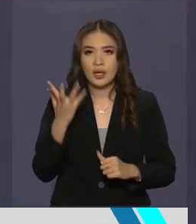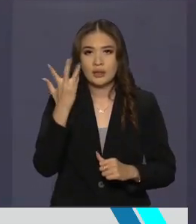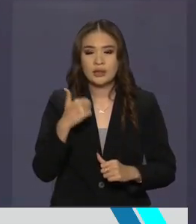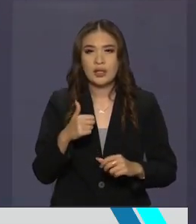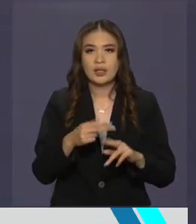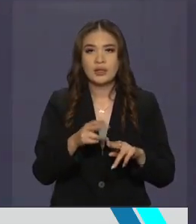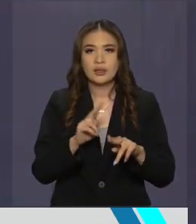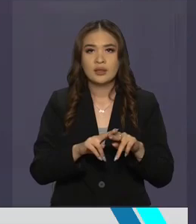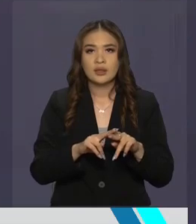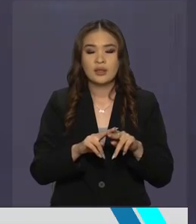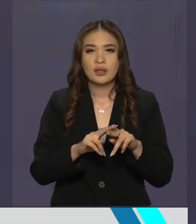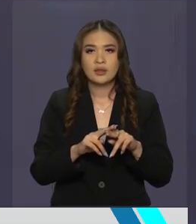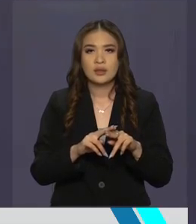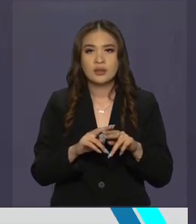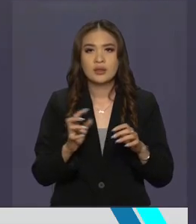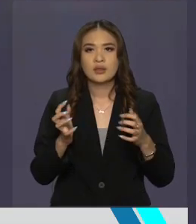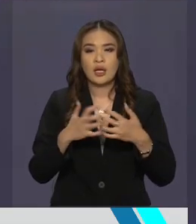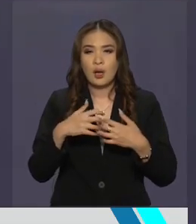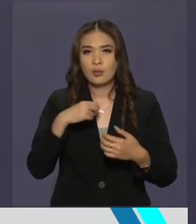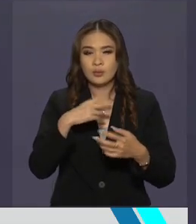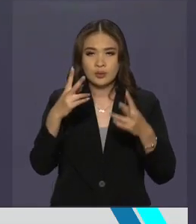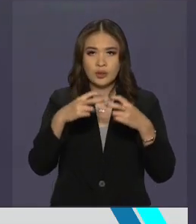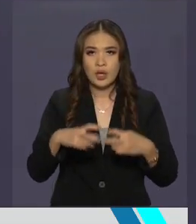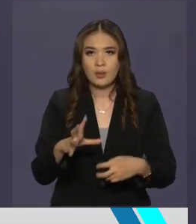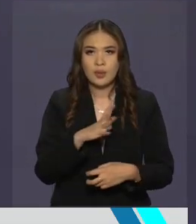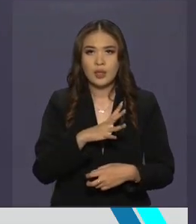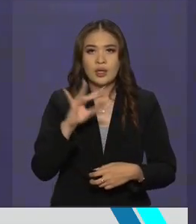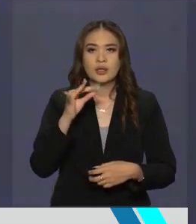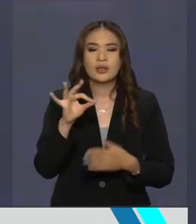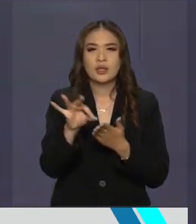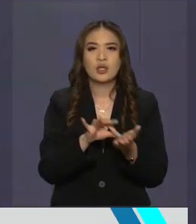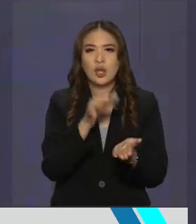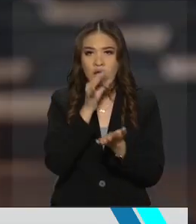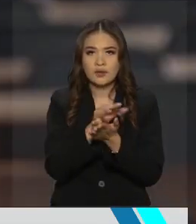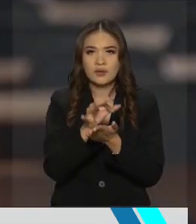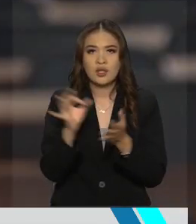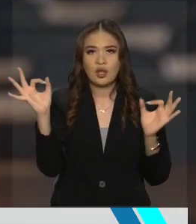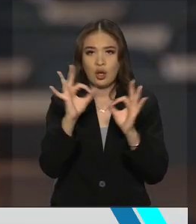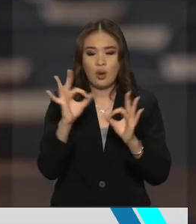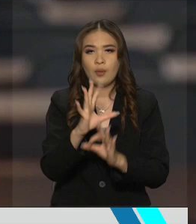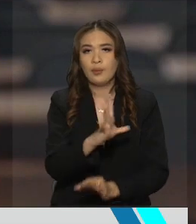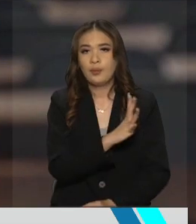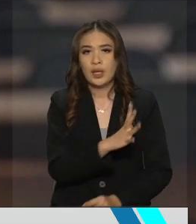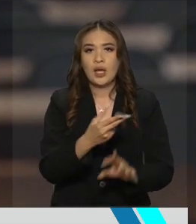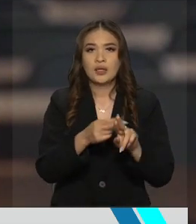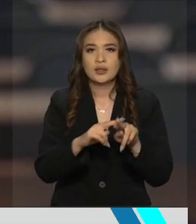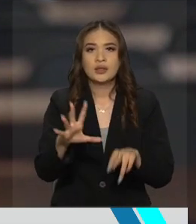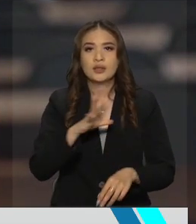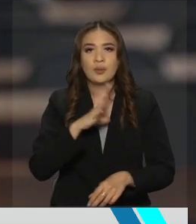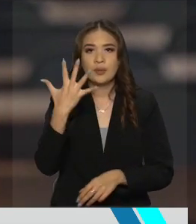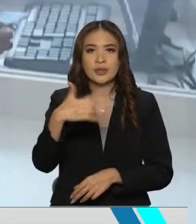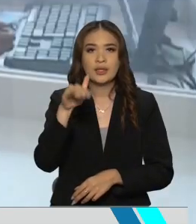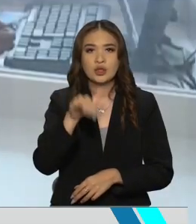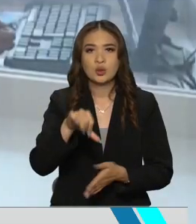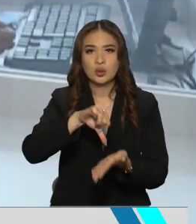закрывать Но это конечно через ситуационный центр мы это обнаружили и результаты были аннулированы свыше 50000